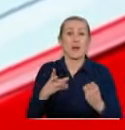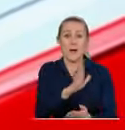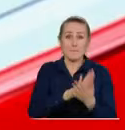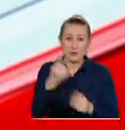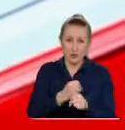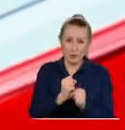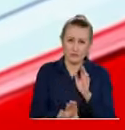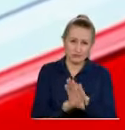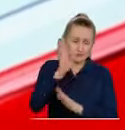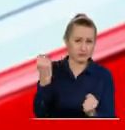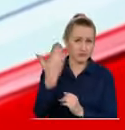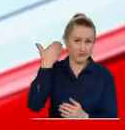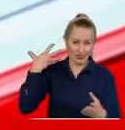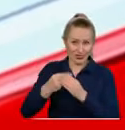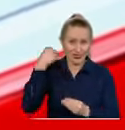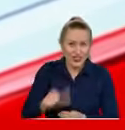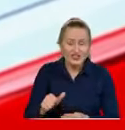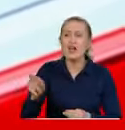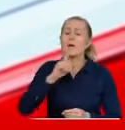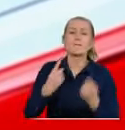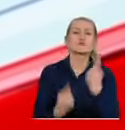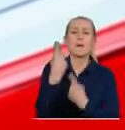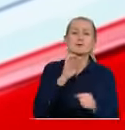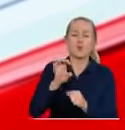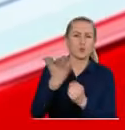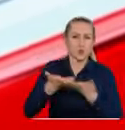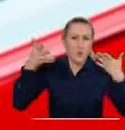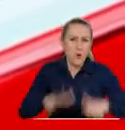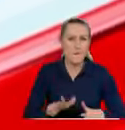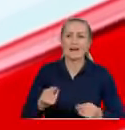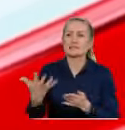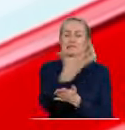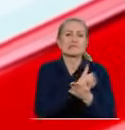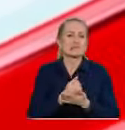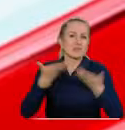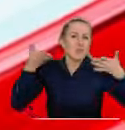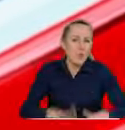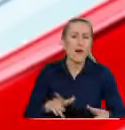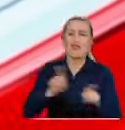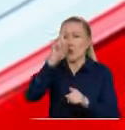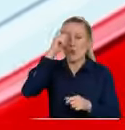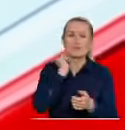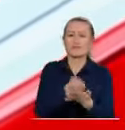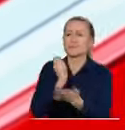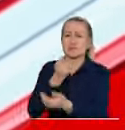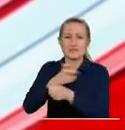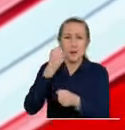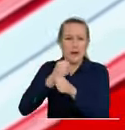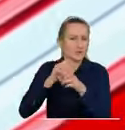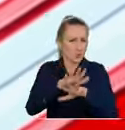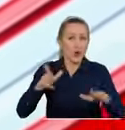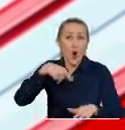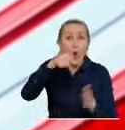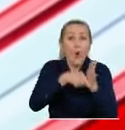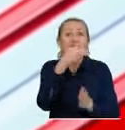ostatnim tygodniu, załamanie produkcji przemysłowej, spadek pensji, wiele osób zwolnionych, renegocjowanie płac. To są rzeczy, o których powinniśmy